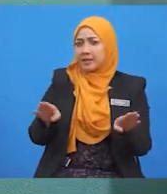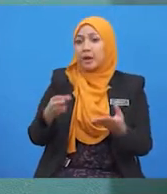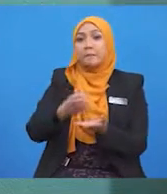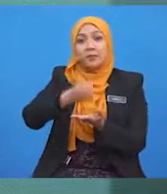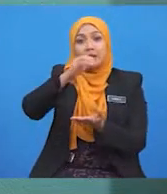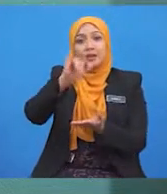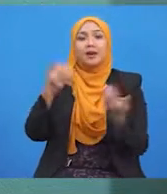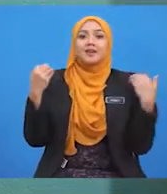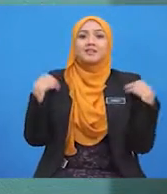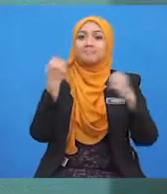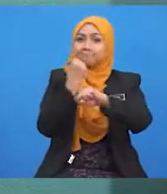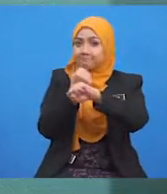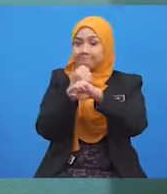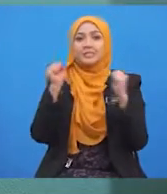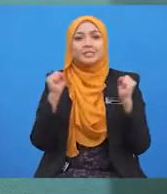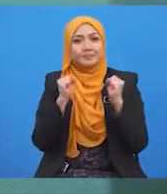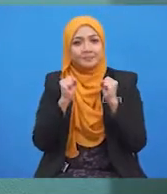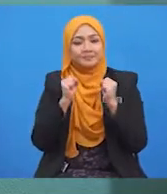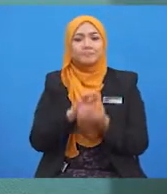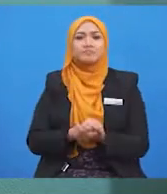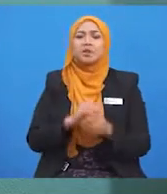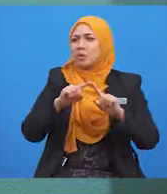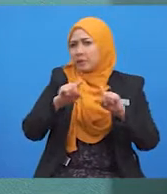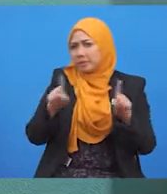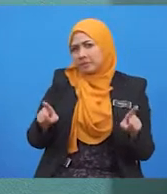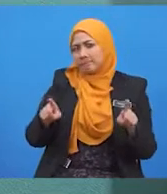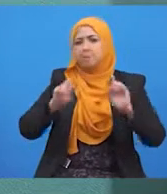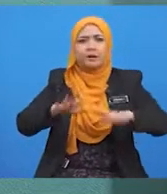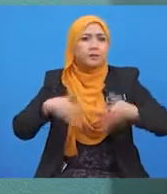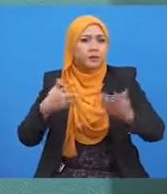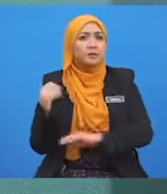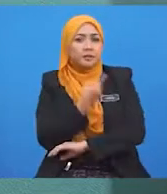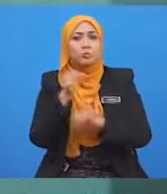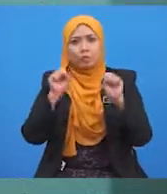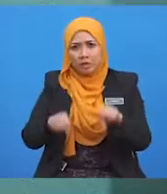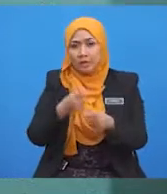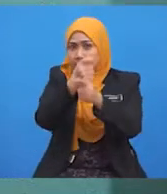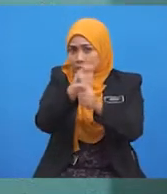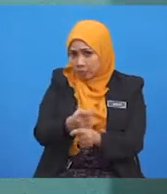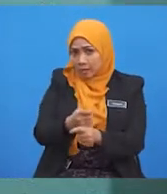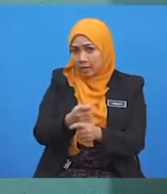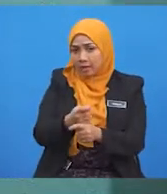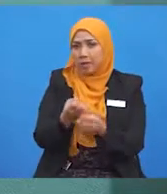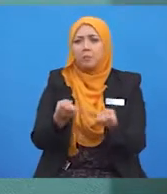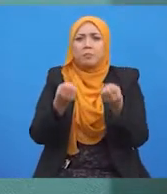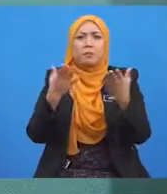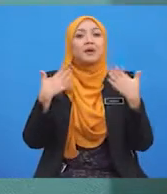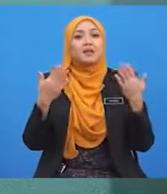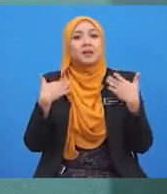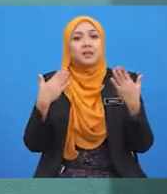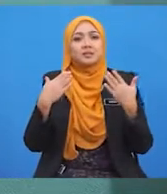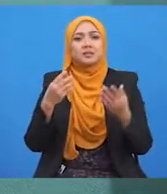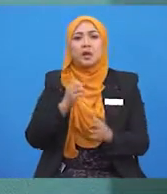berisi Ice tapi bagaimana kita boleh menentukan Berapa panas